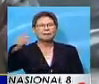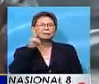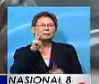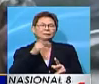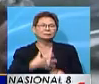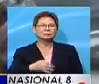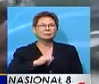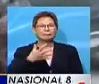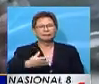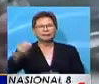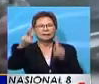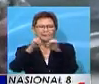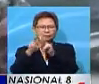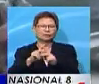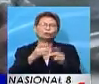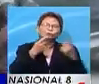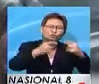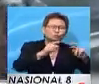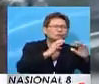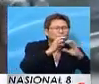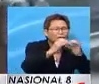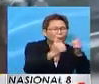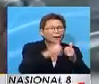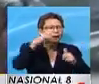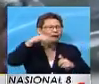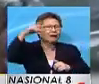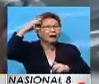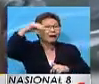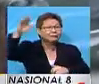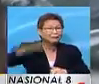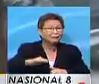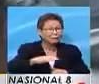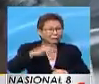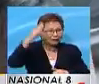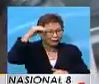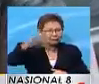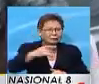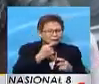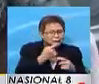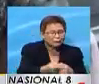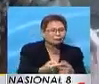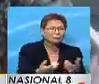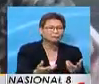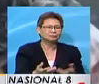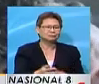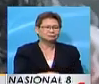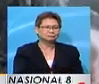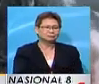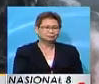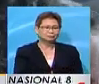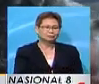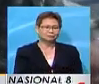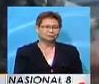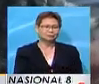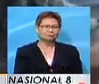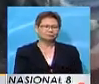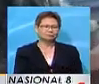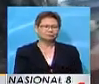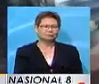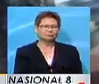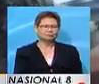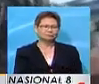cakap Cuba cakap dengan adik kan sebab dia cakap dia tak